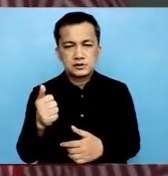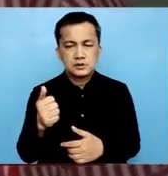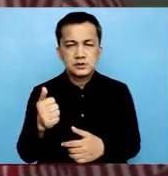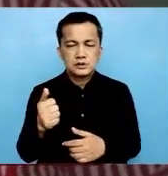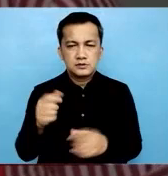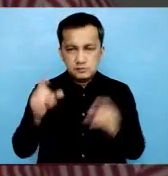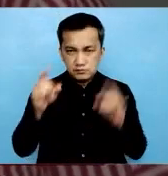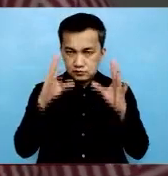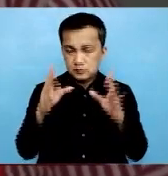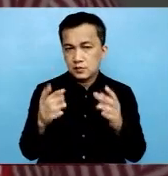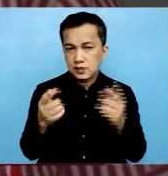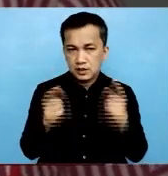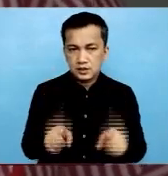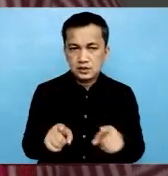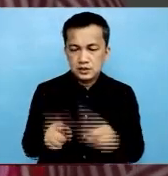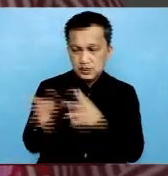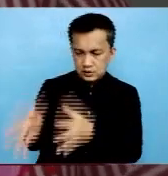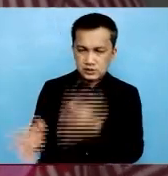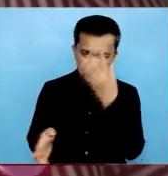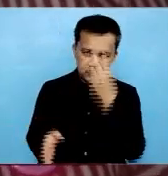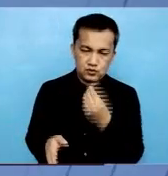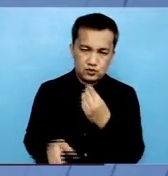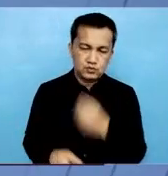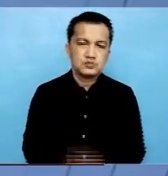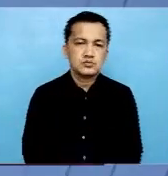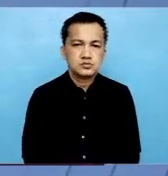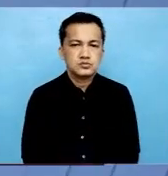kapag hinayaan ko na matulog lang siya.